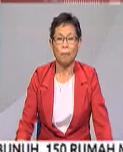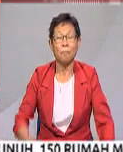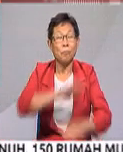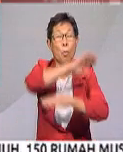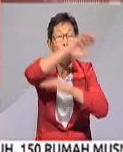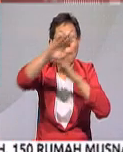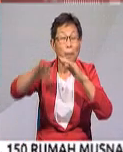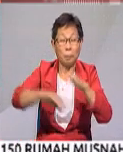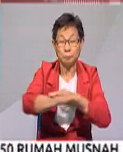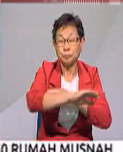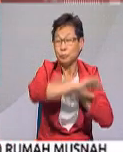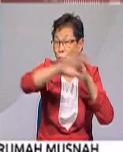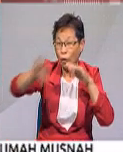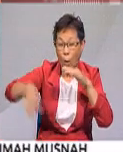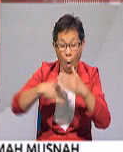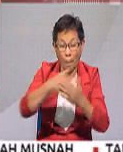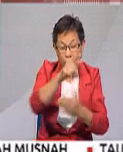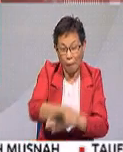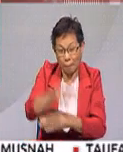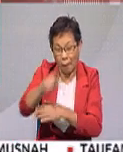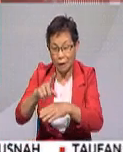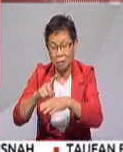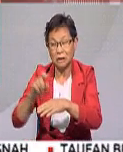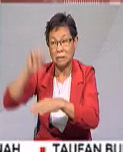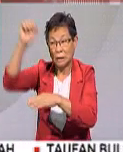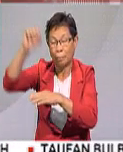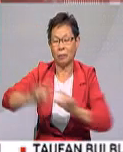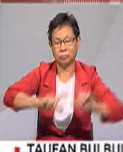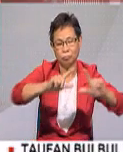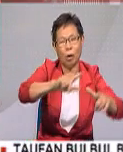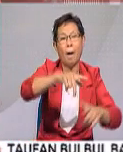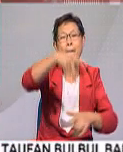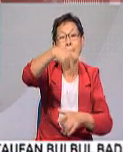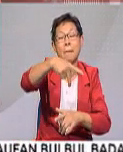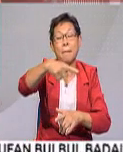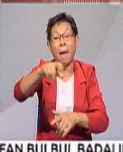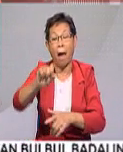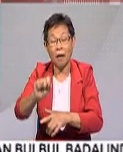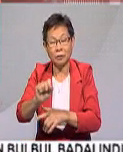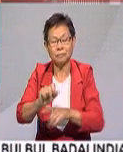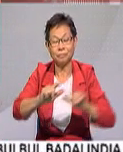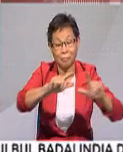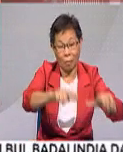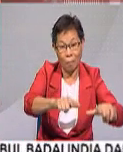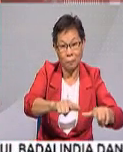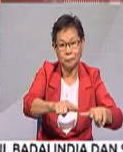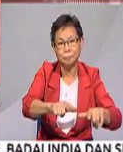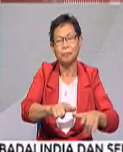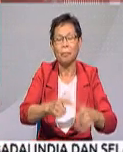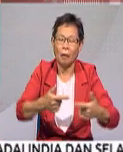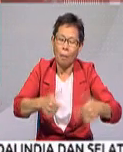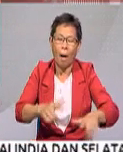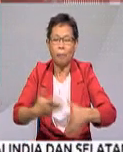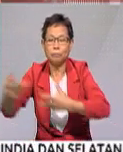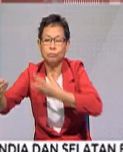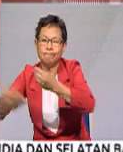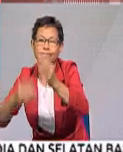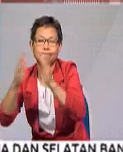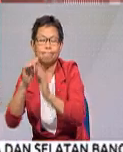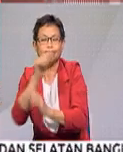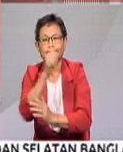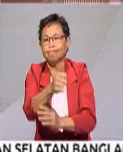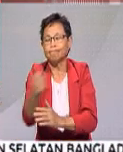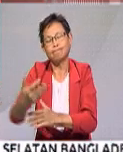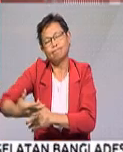Kesemua penduduk terjejas banjir di Membakut Sabah yang ditempatkan di Pusat Pemindahan Sementara PPS Selangor dibenarkan pulang ke rumah